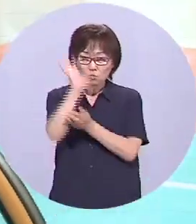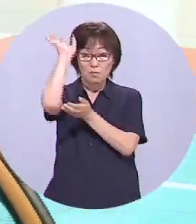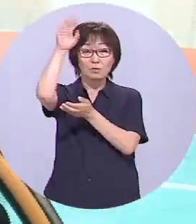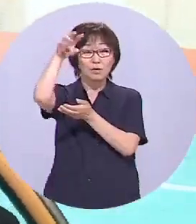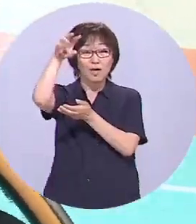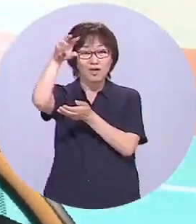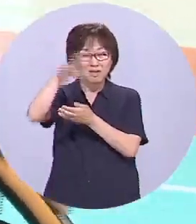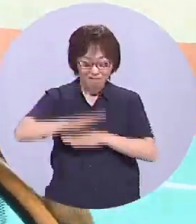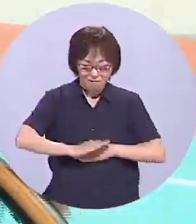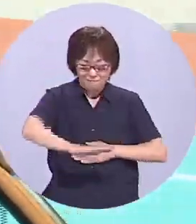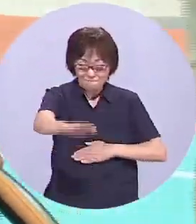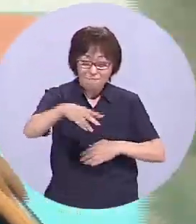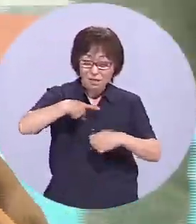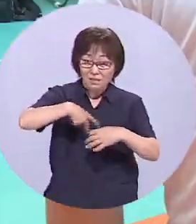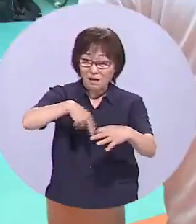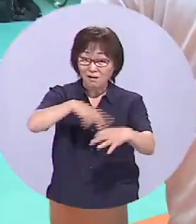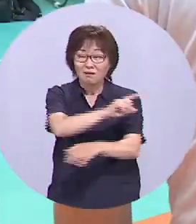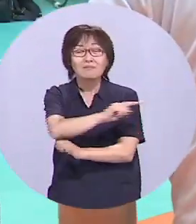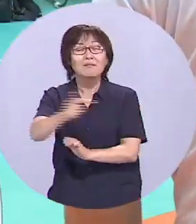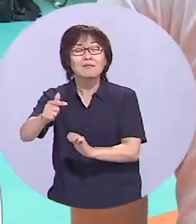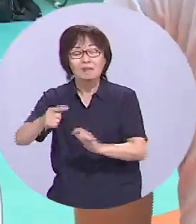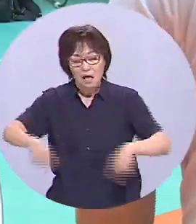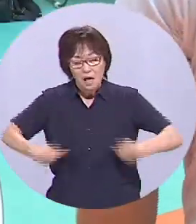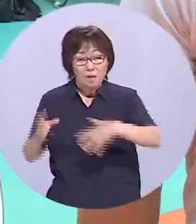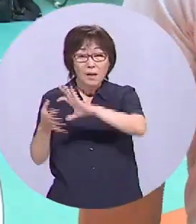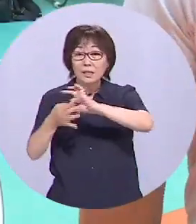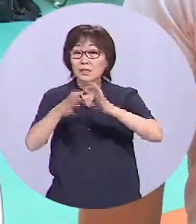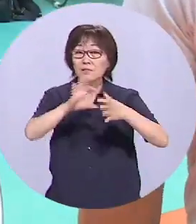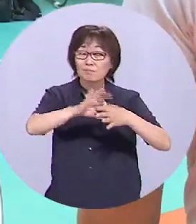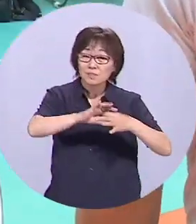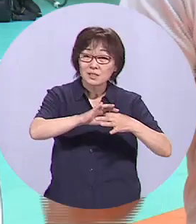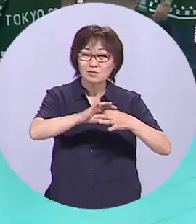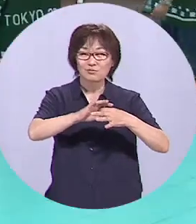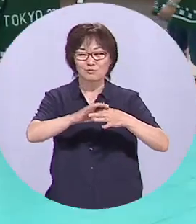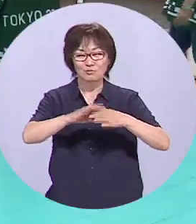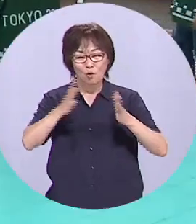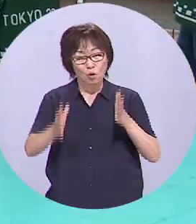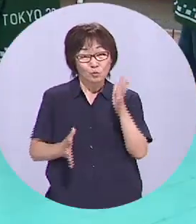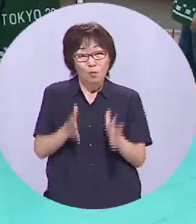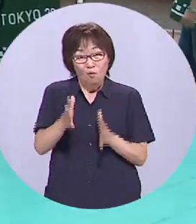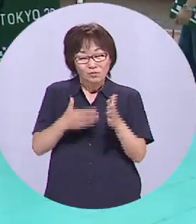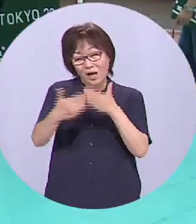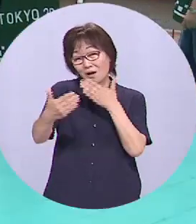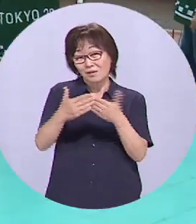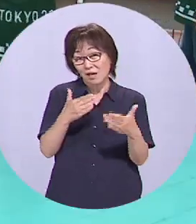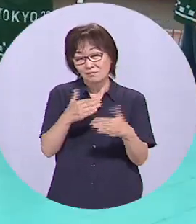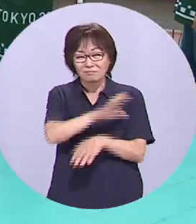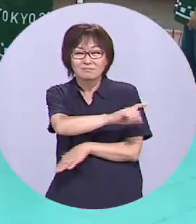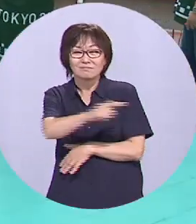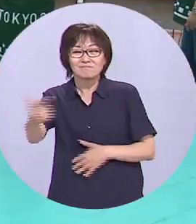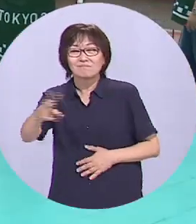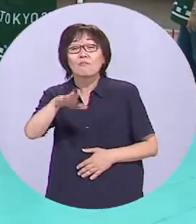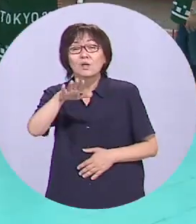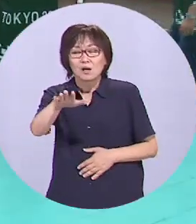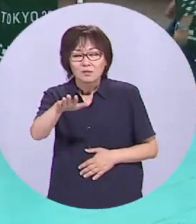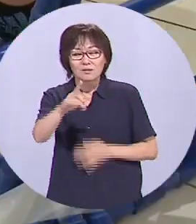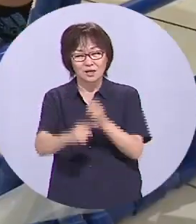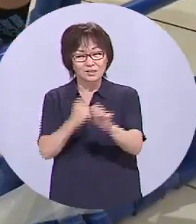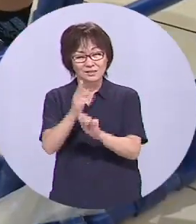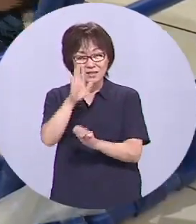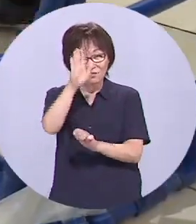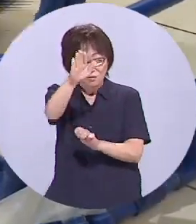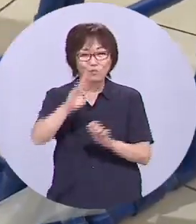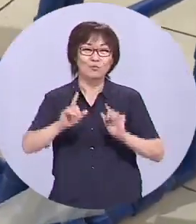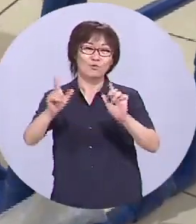ッカーなどのパラリンピックで行われる競技の体験コーナーなど楽しい内容が盛りだくさんで、1年後に迫る東